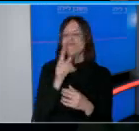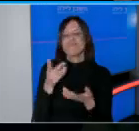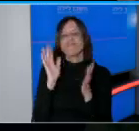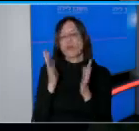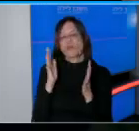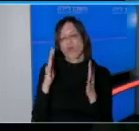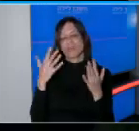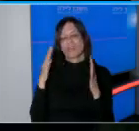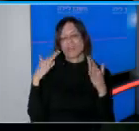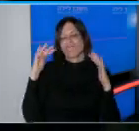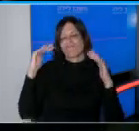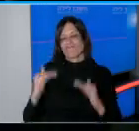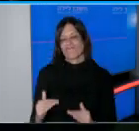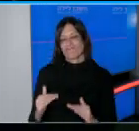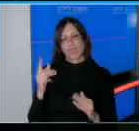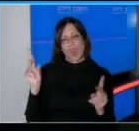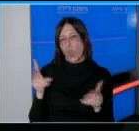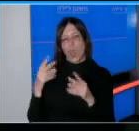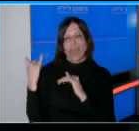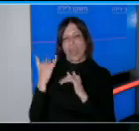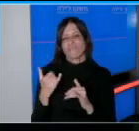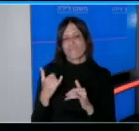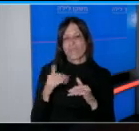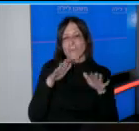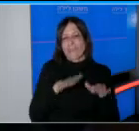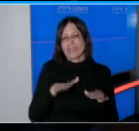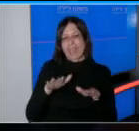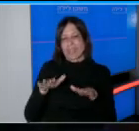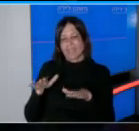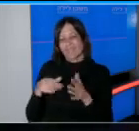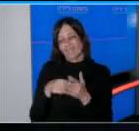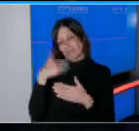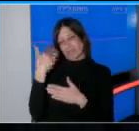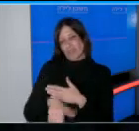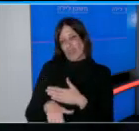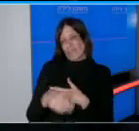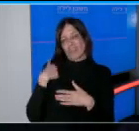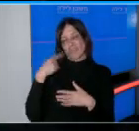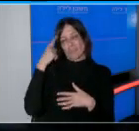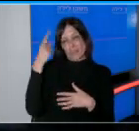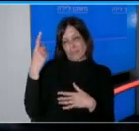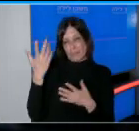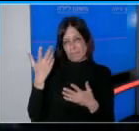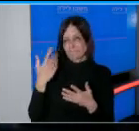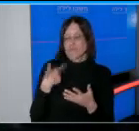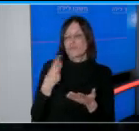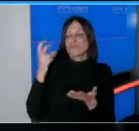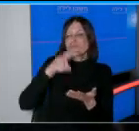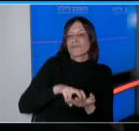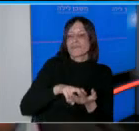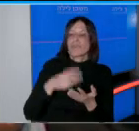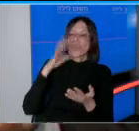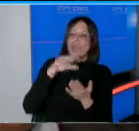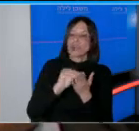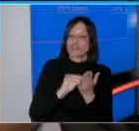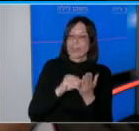מאוד מאוד חלש. כלומר, הם לא יכולים להביא את המנדטים. לכן בסופו של דבר אני משער שתקום עוד